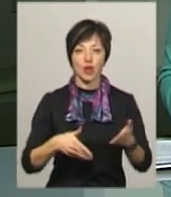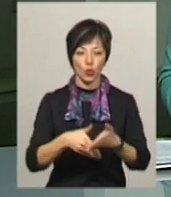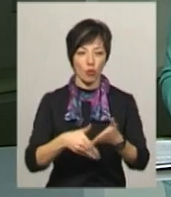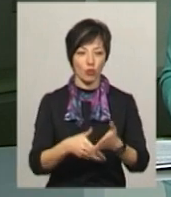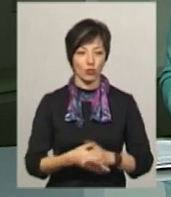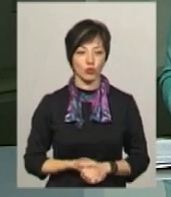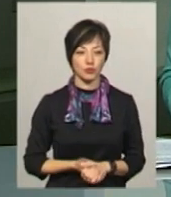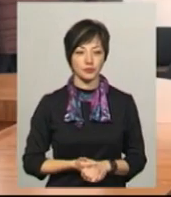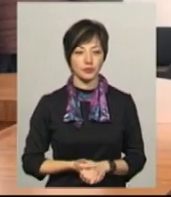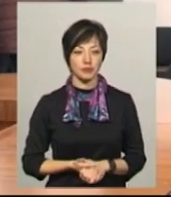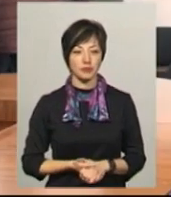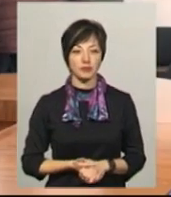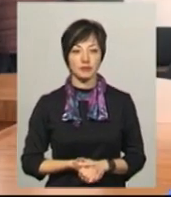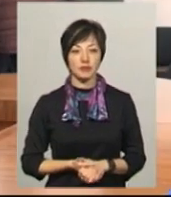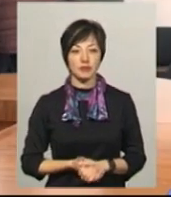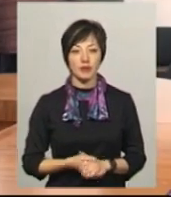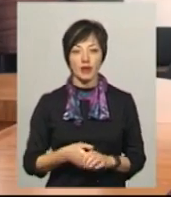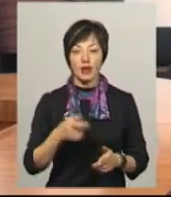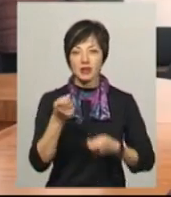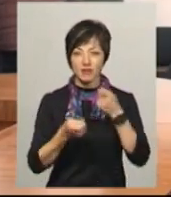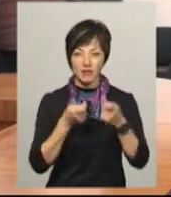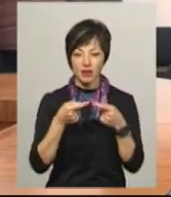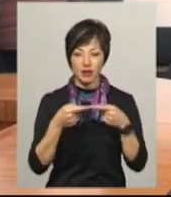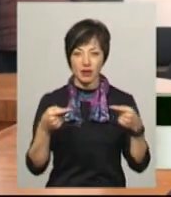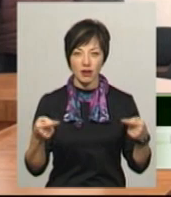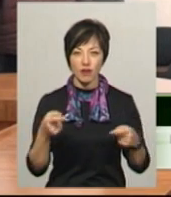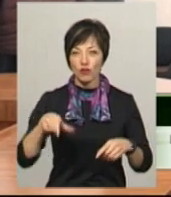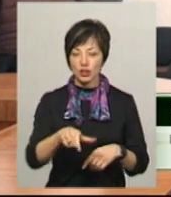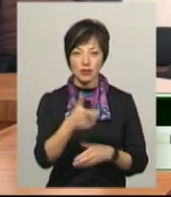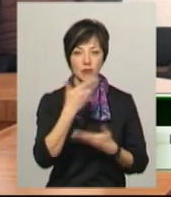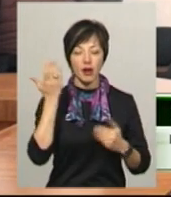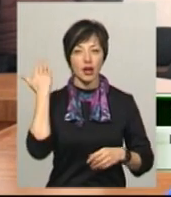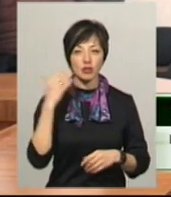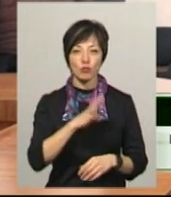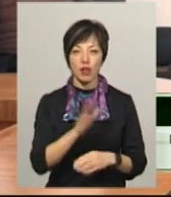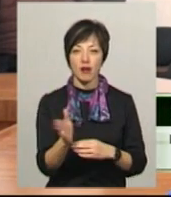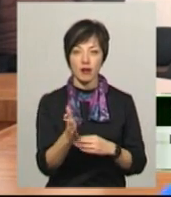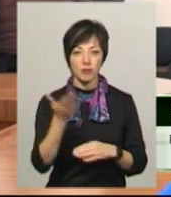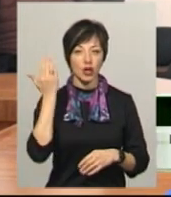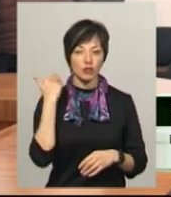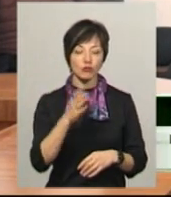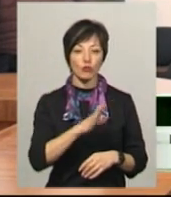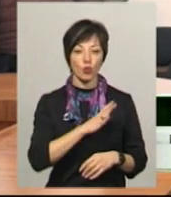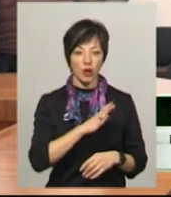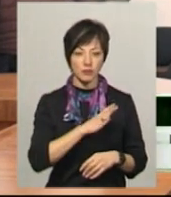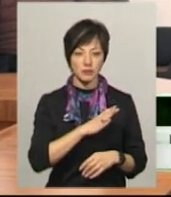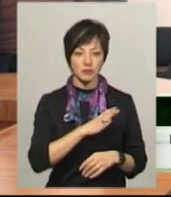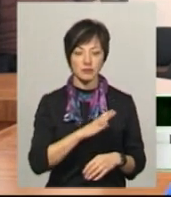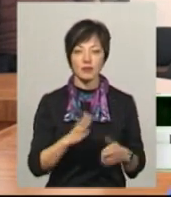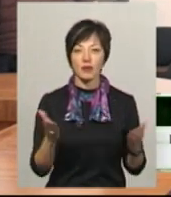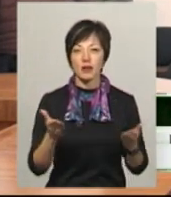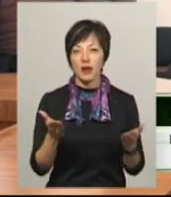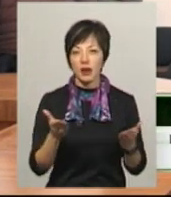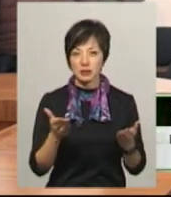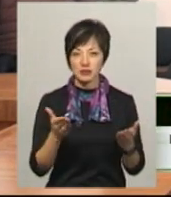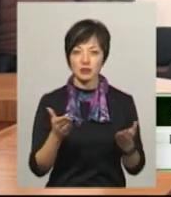допомогою. Живих організмів в річці як таких немає. Тобто там раніше була риба, там раніше була якась флорофауна,